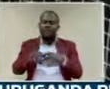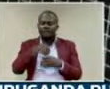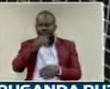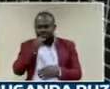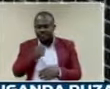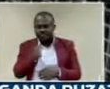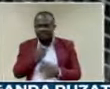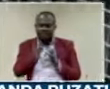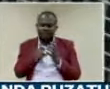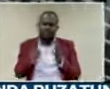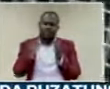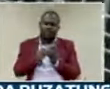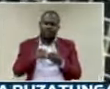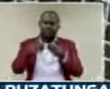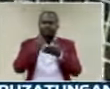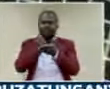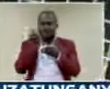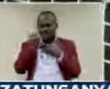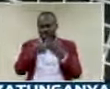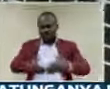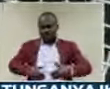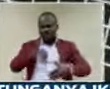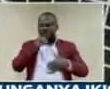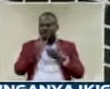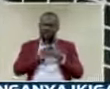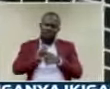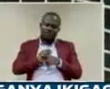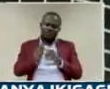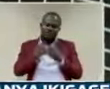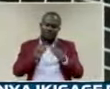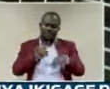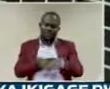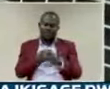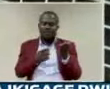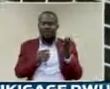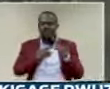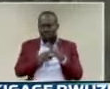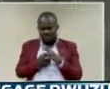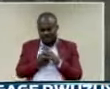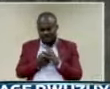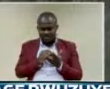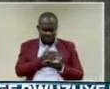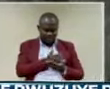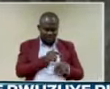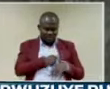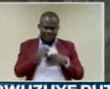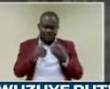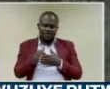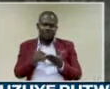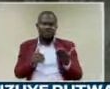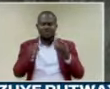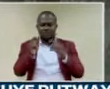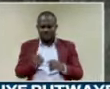zigasaza, zigakenera gusazurwa. Iyo urubyiruko rero rutabitojwe hakiri kare ngo rutangire rwizigamira igihe cyo kuzisazura